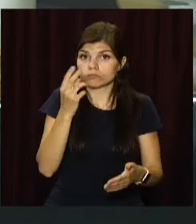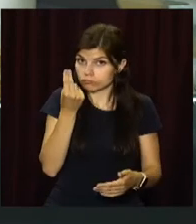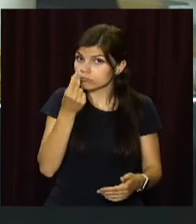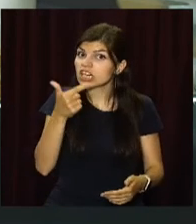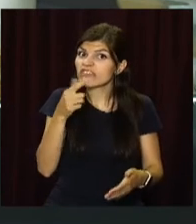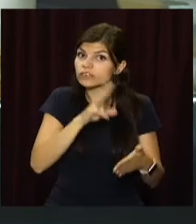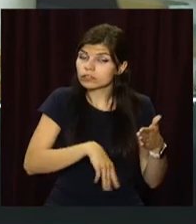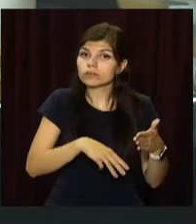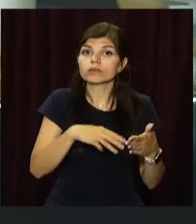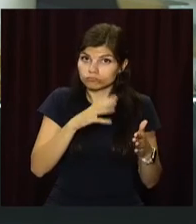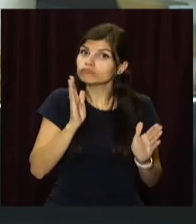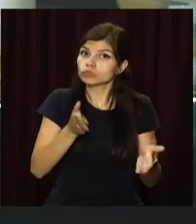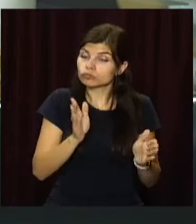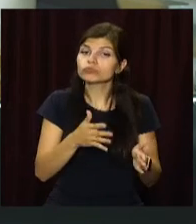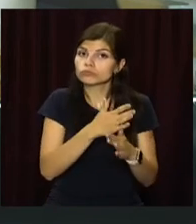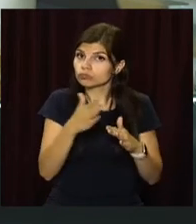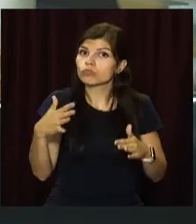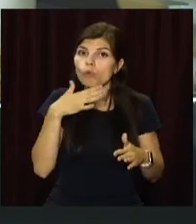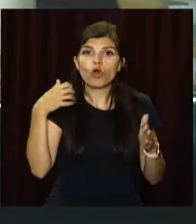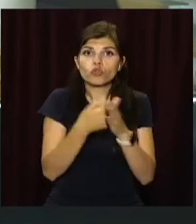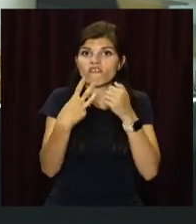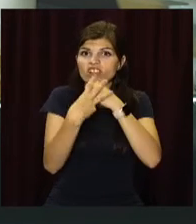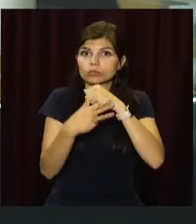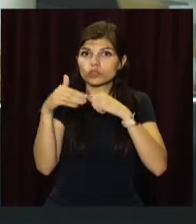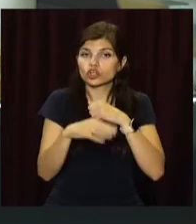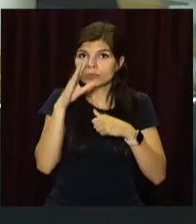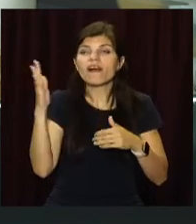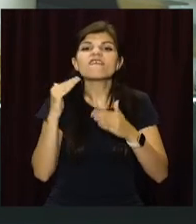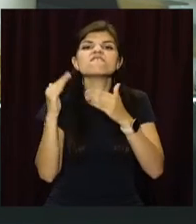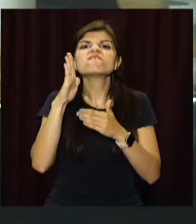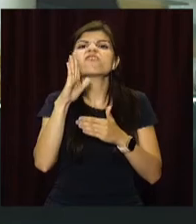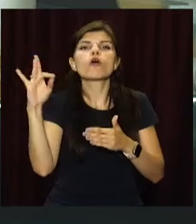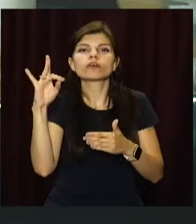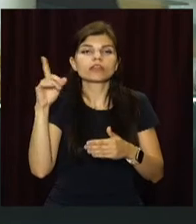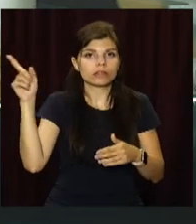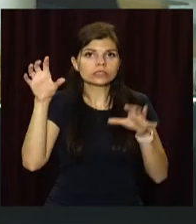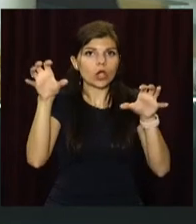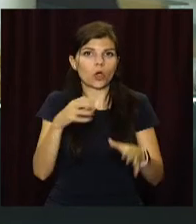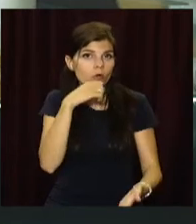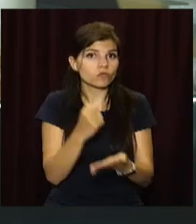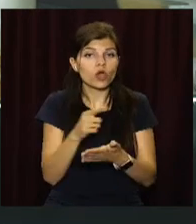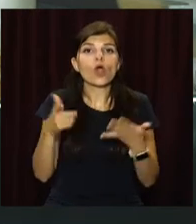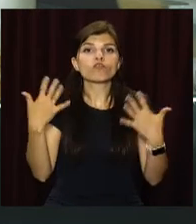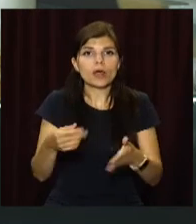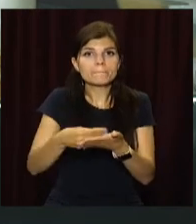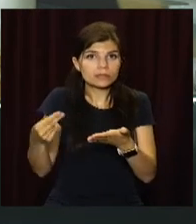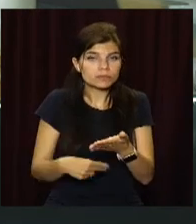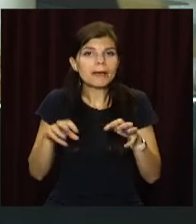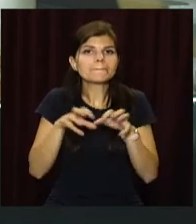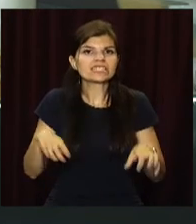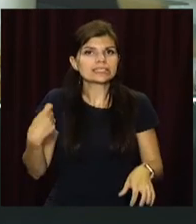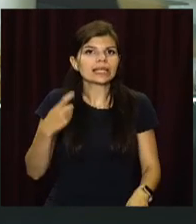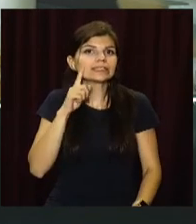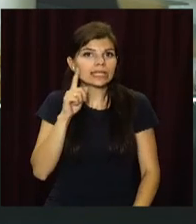тисяч гривень до 17 тисяч. Так вирішили у Верховній Раді і прийняли законопроєкт. Його вже підписав